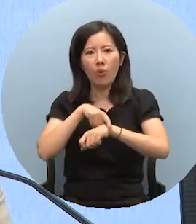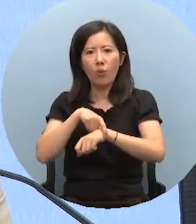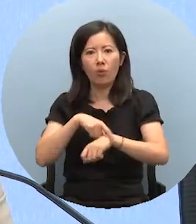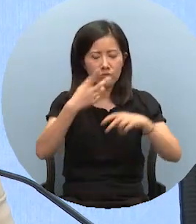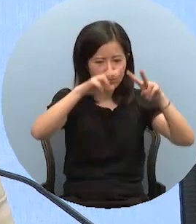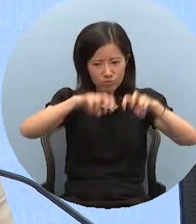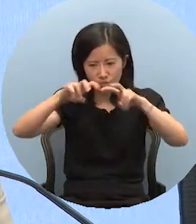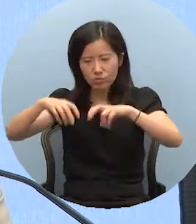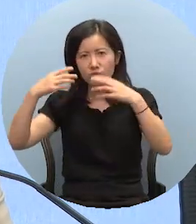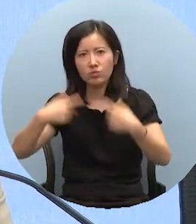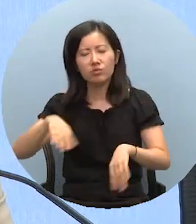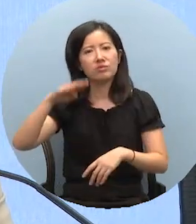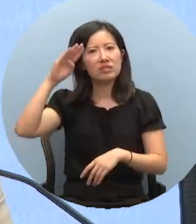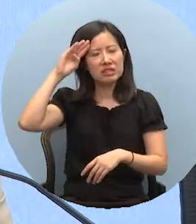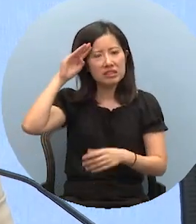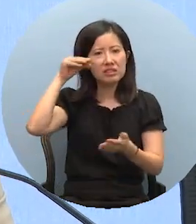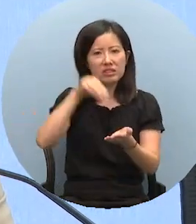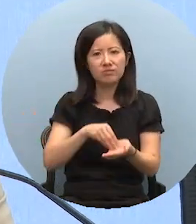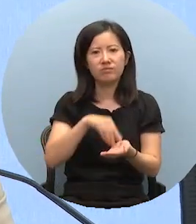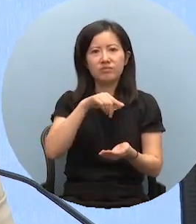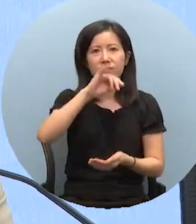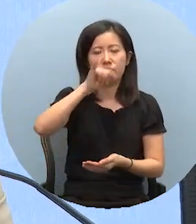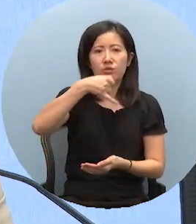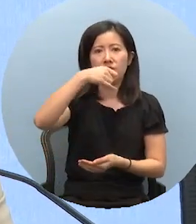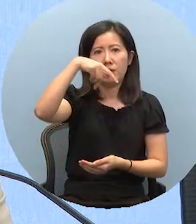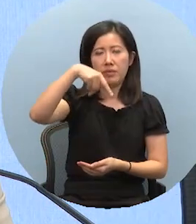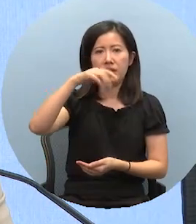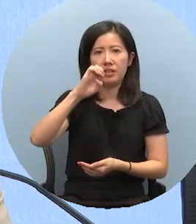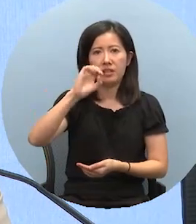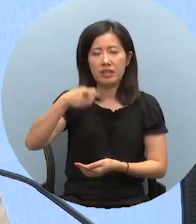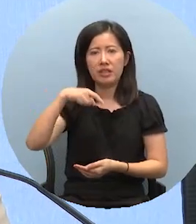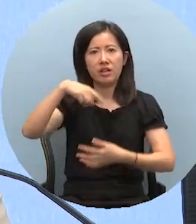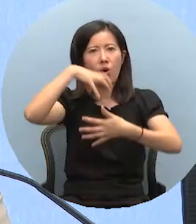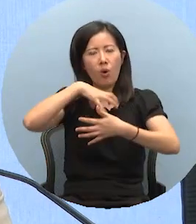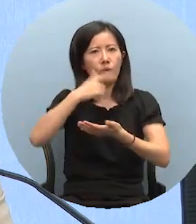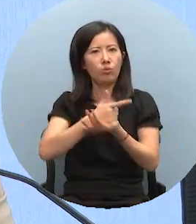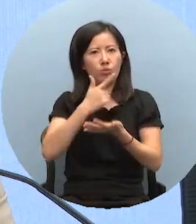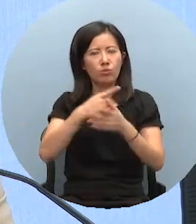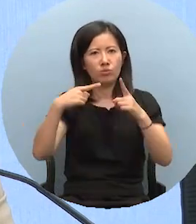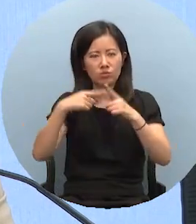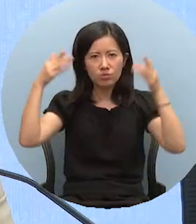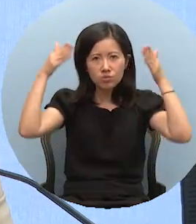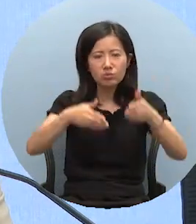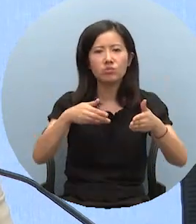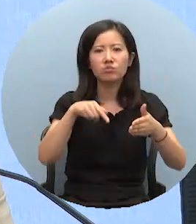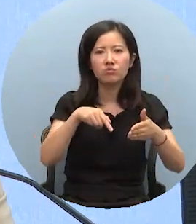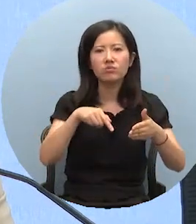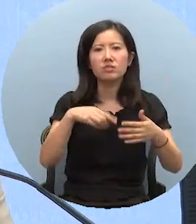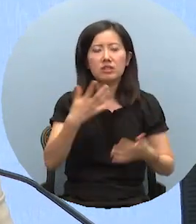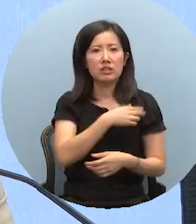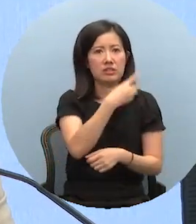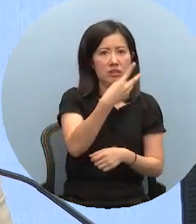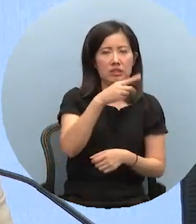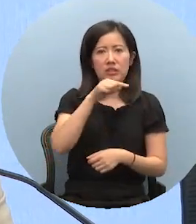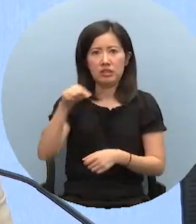後，警方已經鎖定 JPEX 詐騙網絡較為核心的人物，並且在今個禮拜